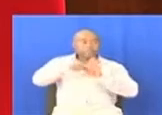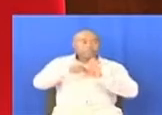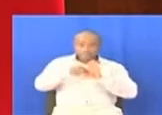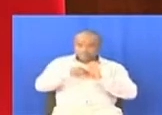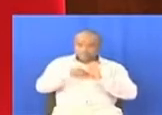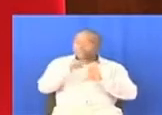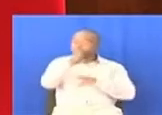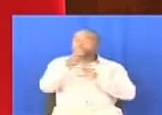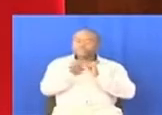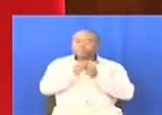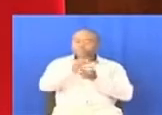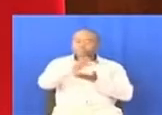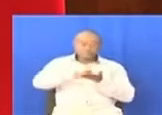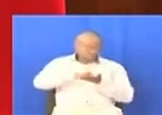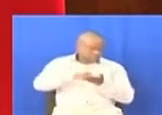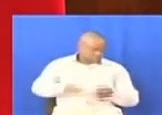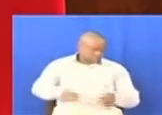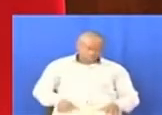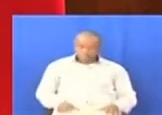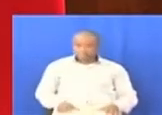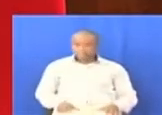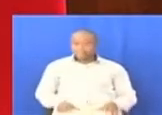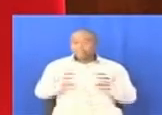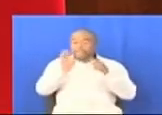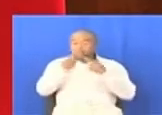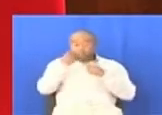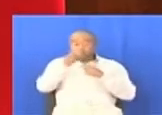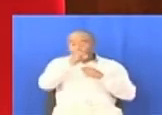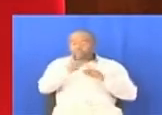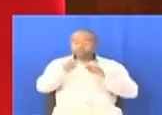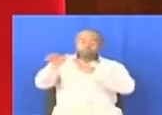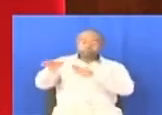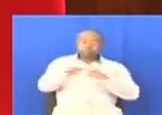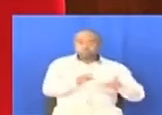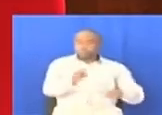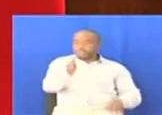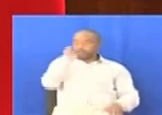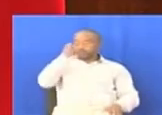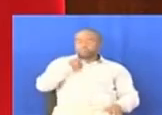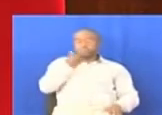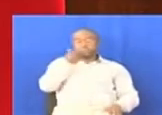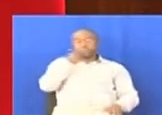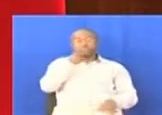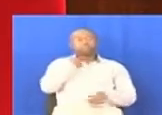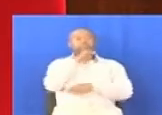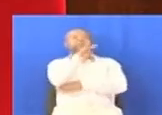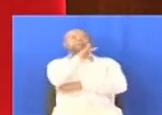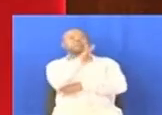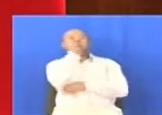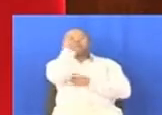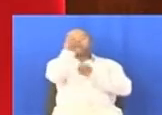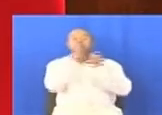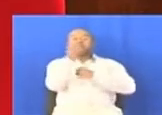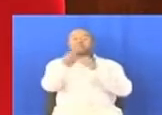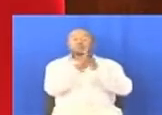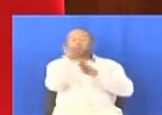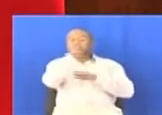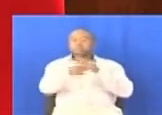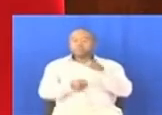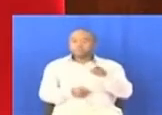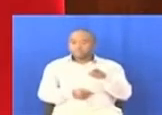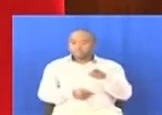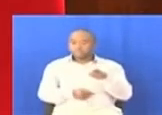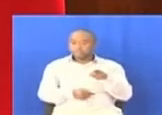la msingi sana. Unaona leo watu wanapata shida. Jana nilikuwa naangalia kwenye TV, madereva wa Tanzania